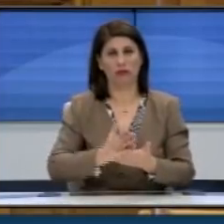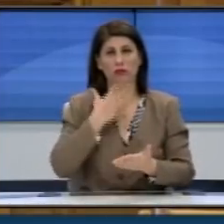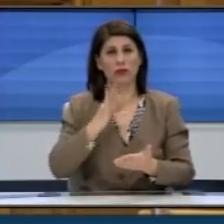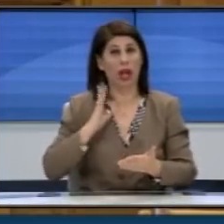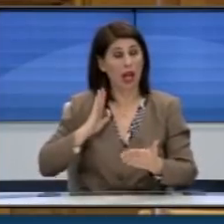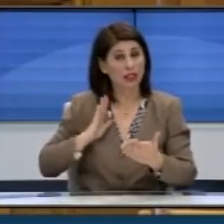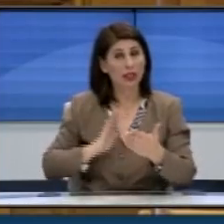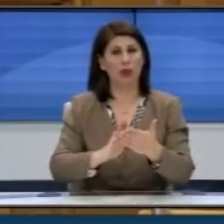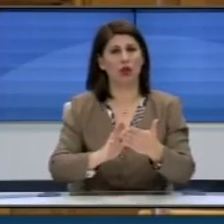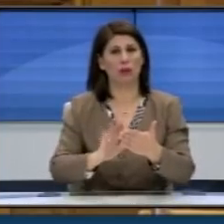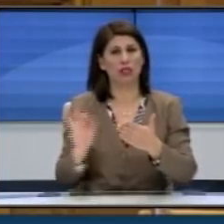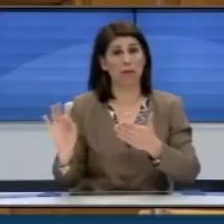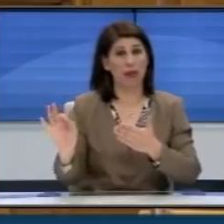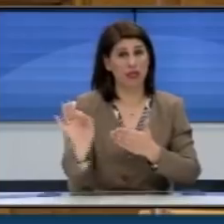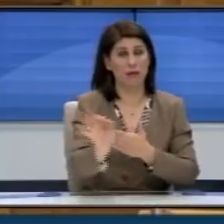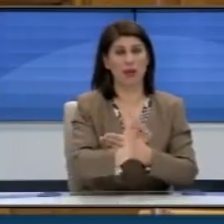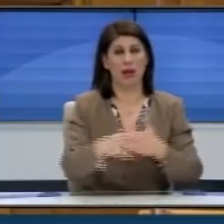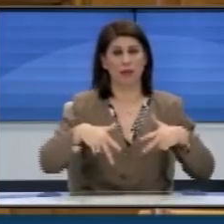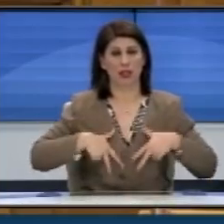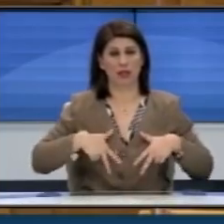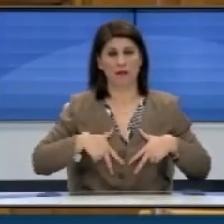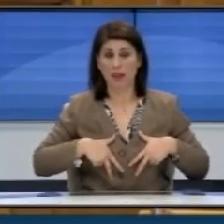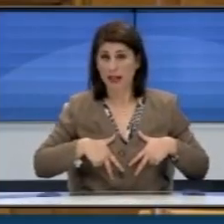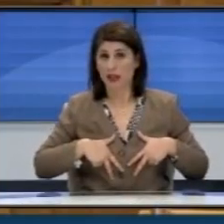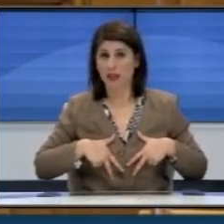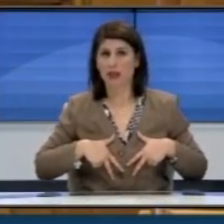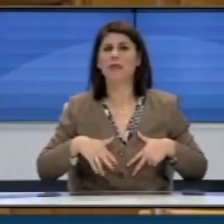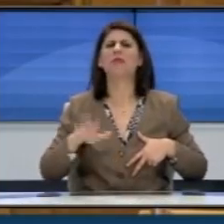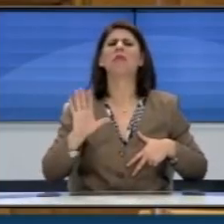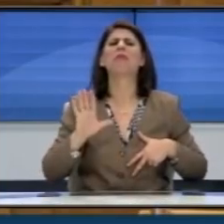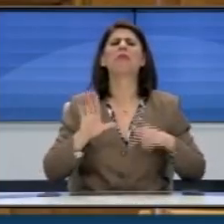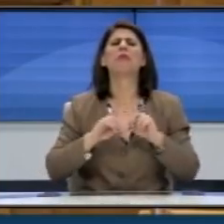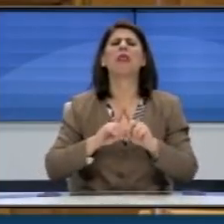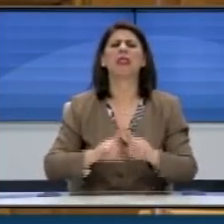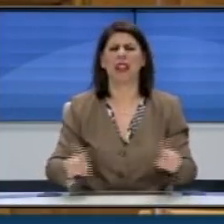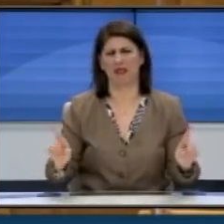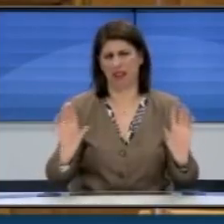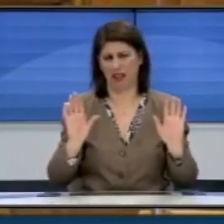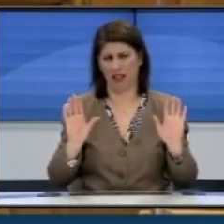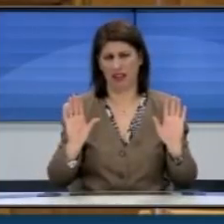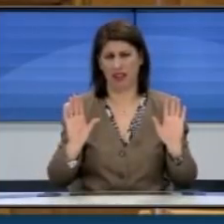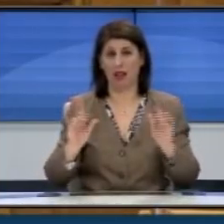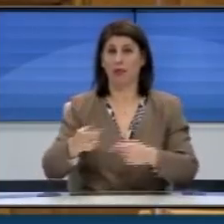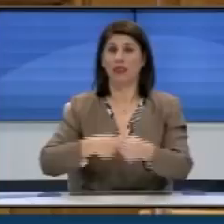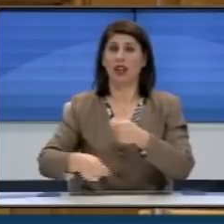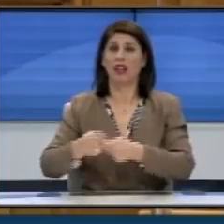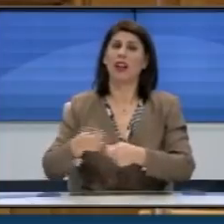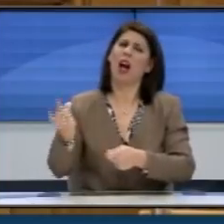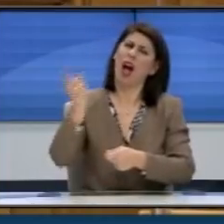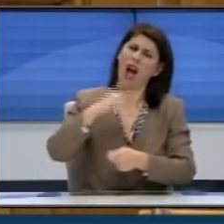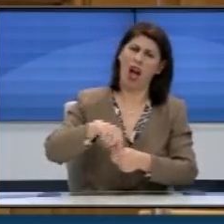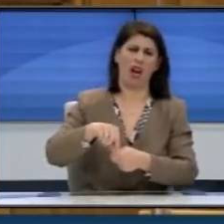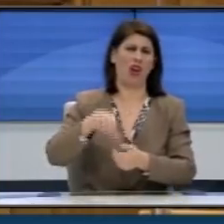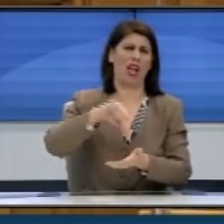την αντιμετώπιση της πανδημίας από την κυβέρνησή σας, η οποία δεν διαφέρει και πολύ από τη διαχείριση άλλων